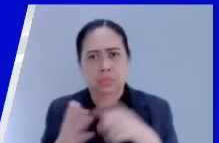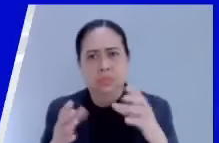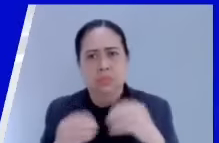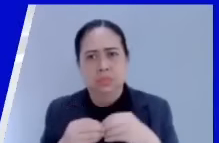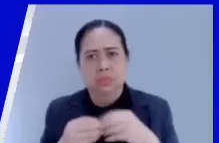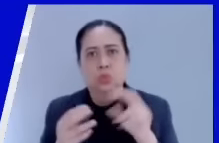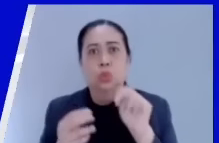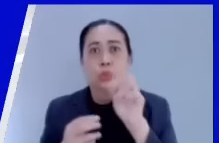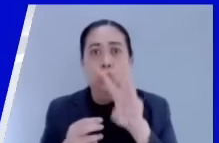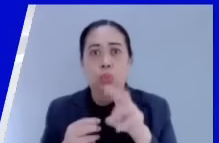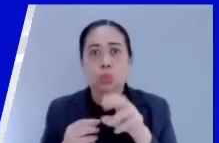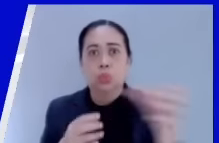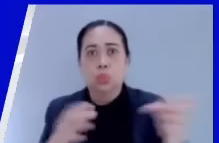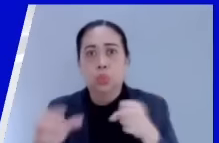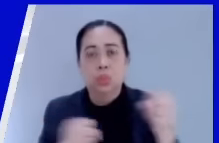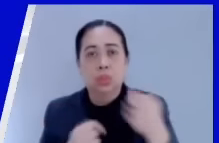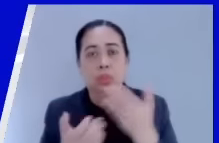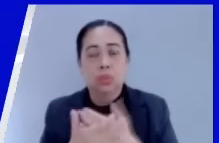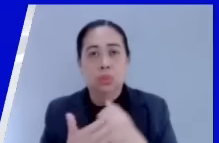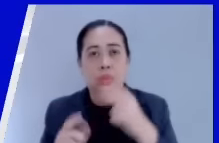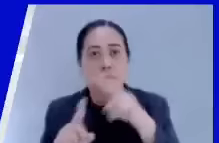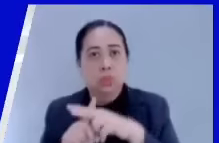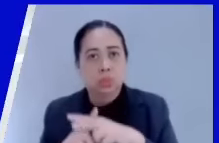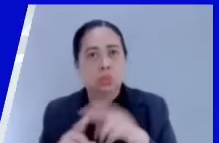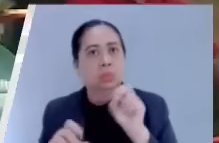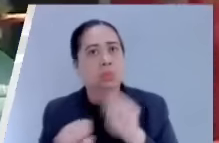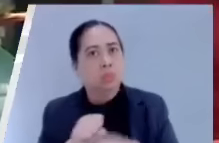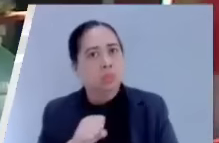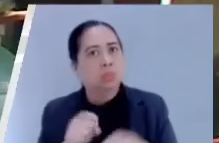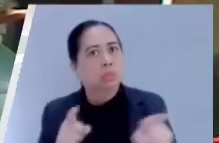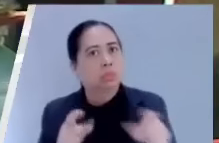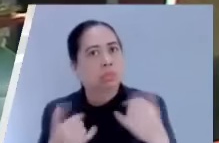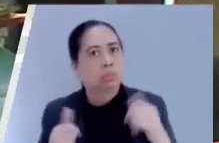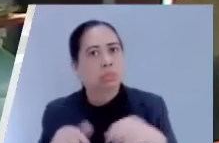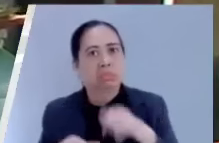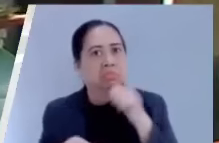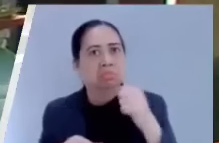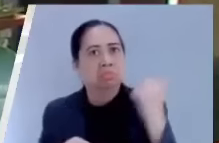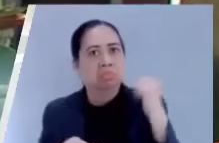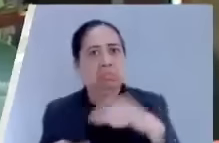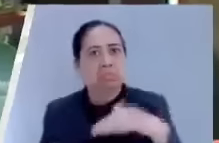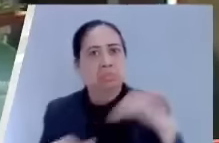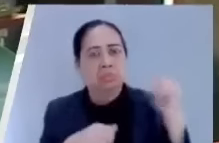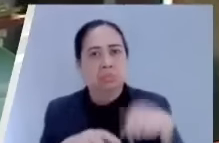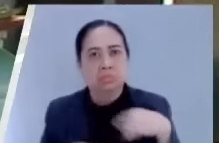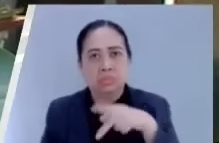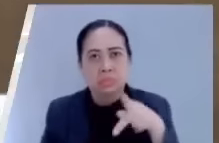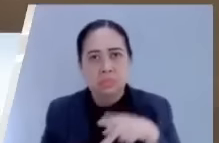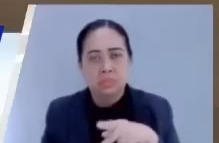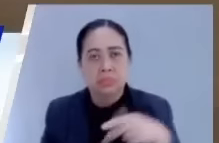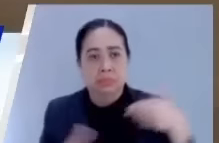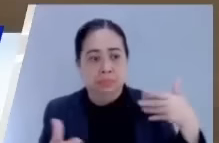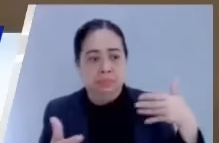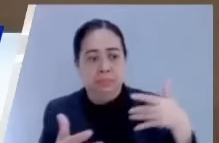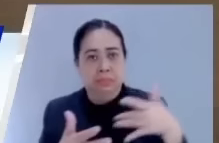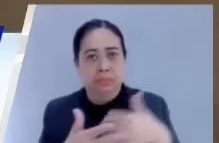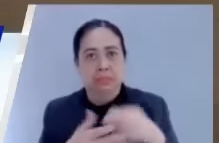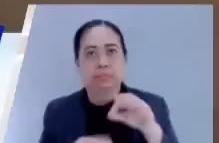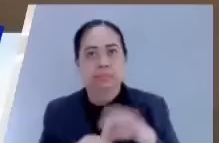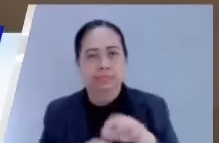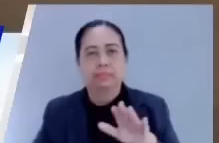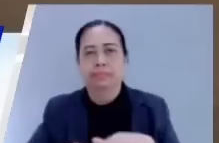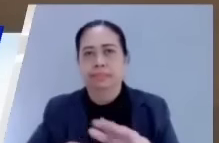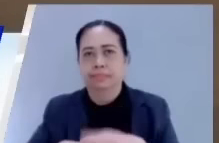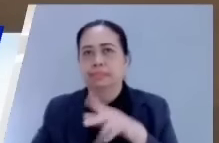lang. So meaning to say, they have no intention of leaving. At habang papalapit ang eleksyon, nagbabala ang PAOC laban